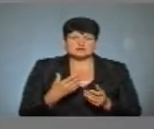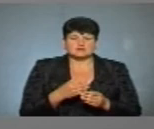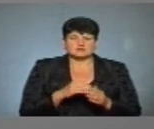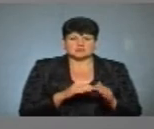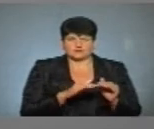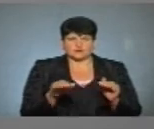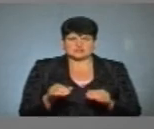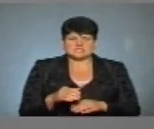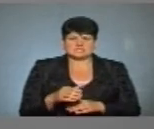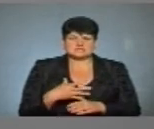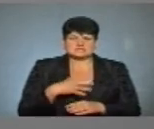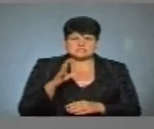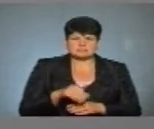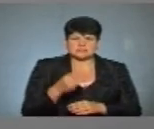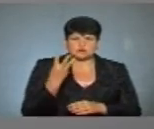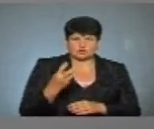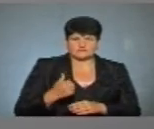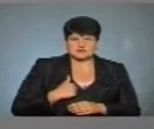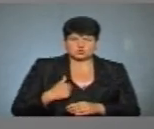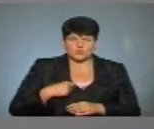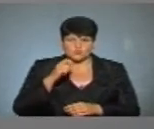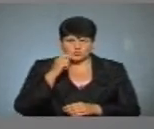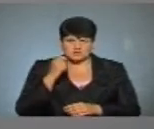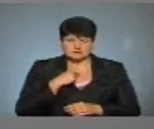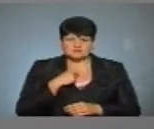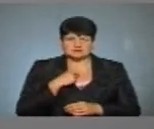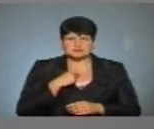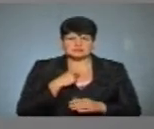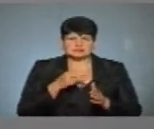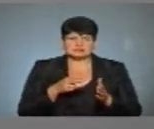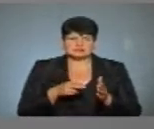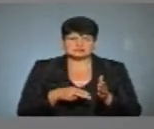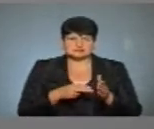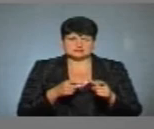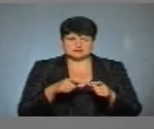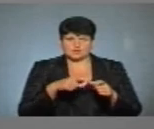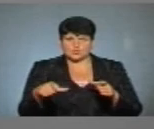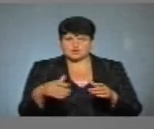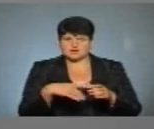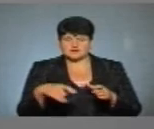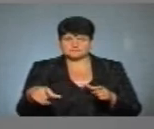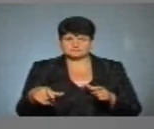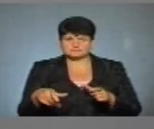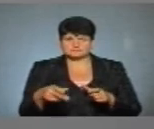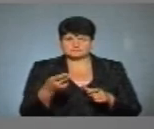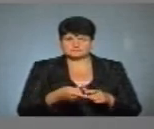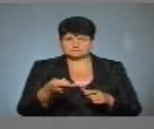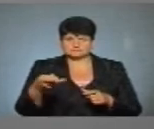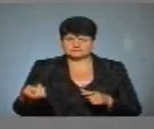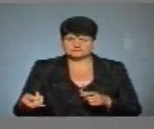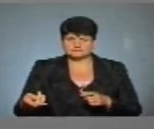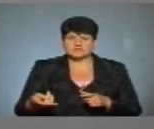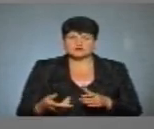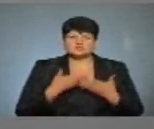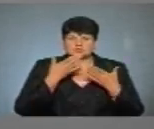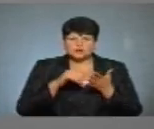трьох військових українських, які вздовж залізничної колії знаходяться загиблими,